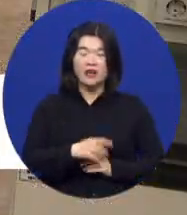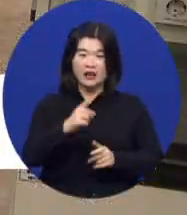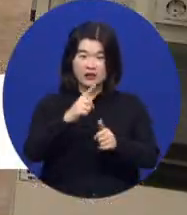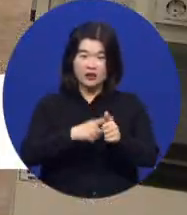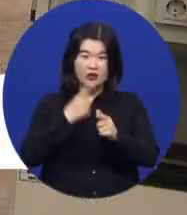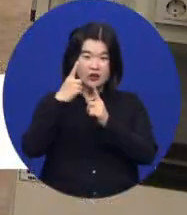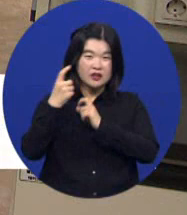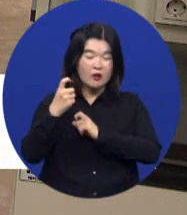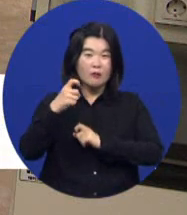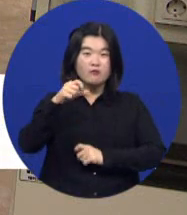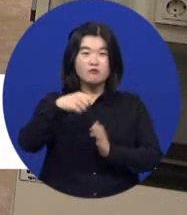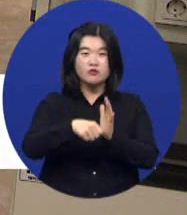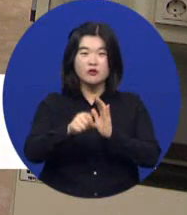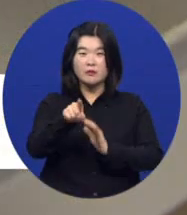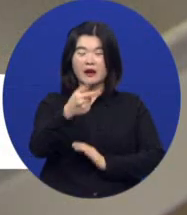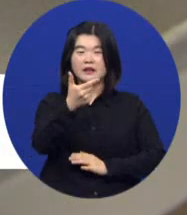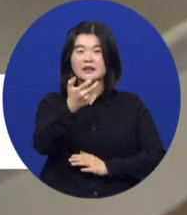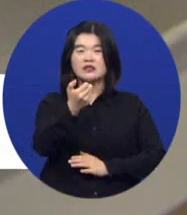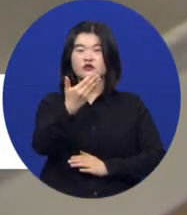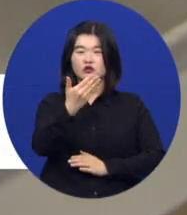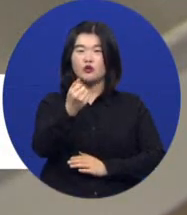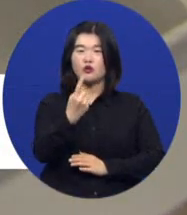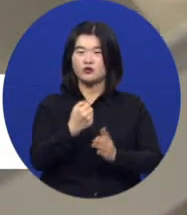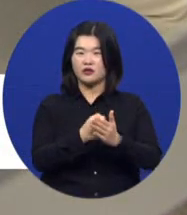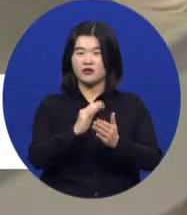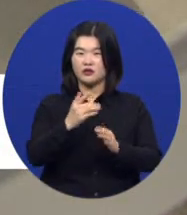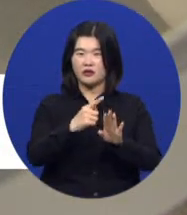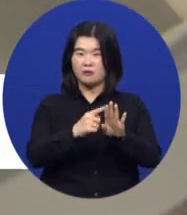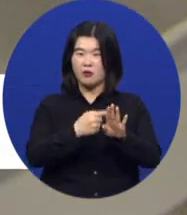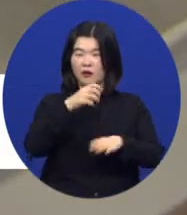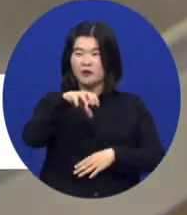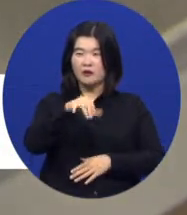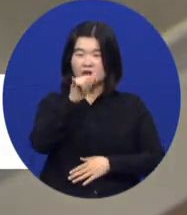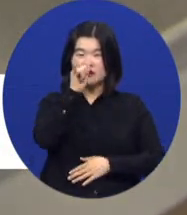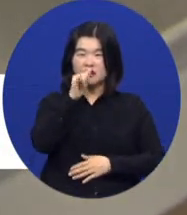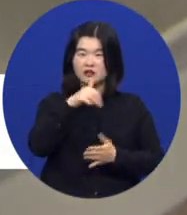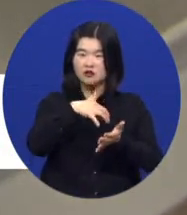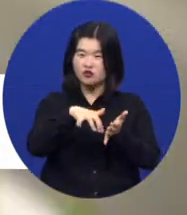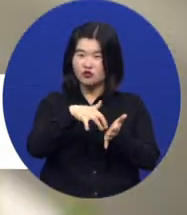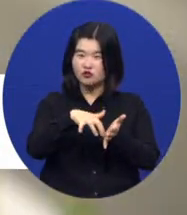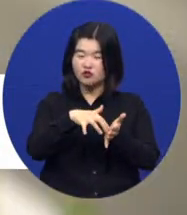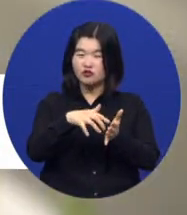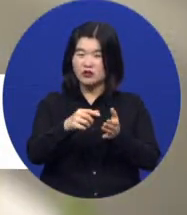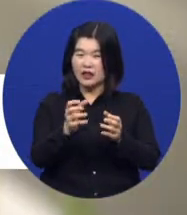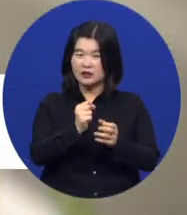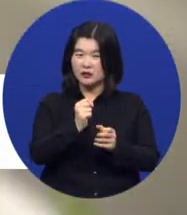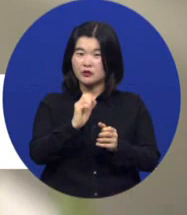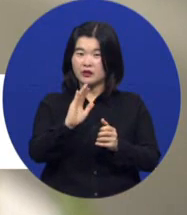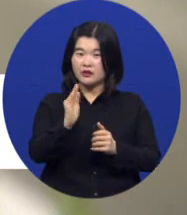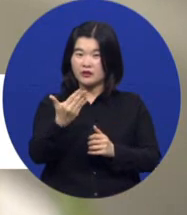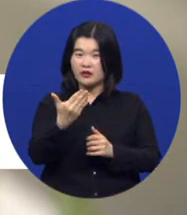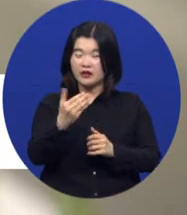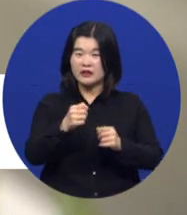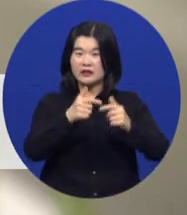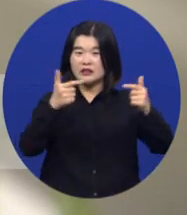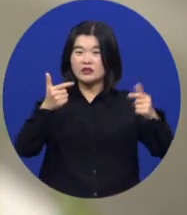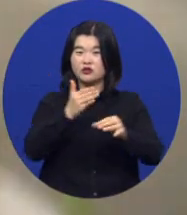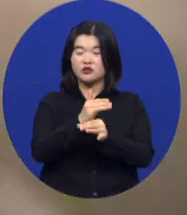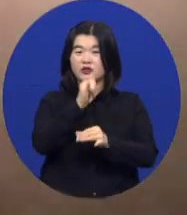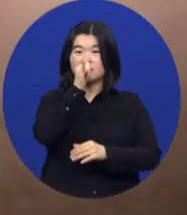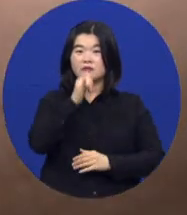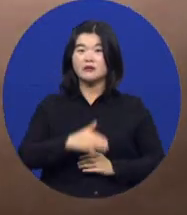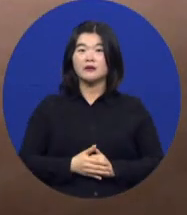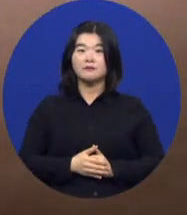천연기념물 159호로 지정된 제주시 봉계동 왕벚나무의 겨울순을 이용해 조직 배양으로 증식시키고